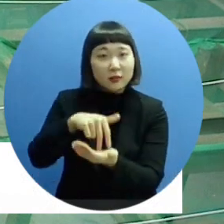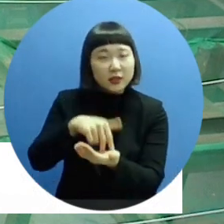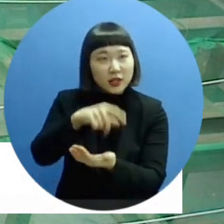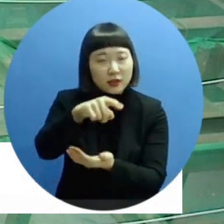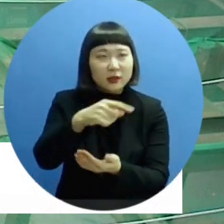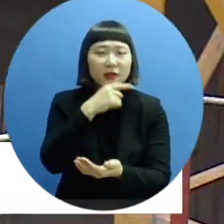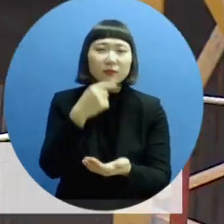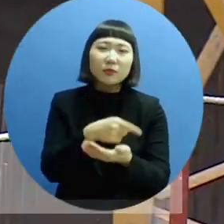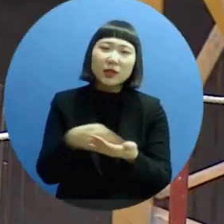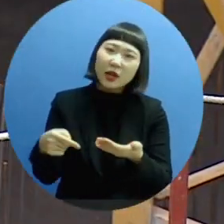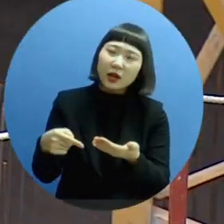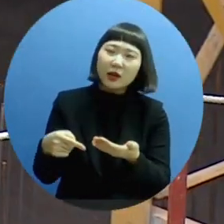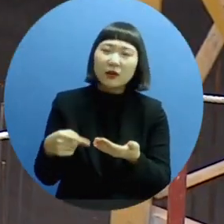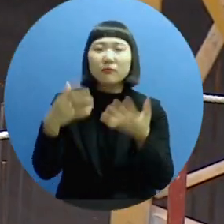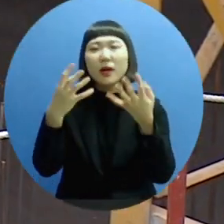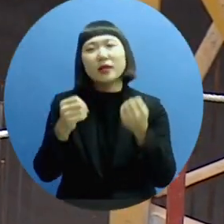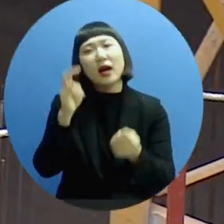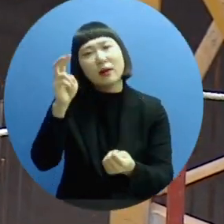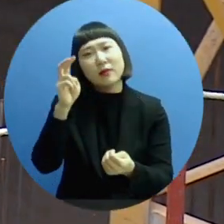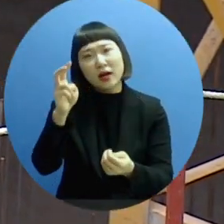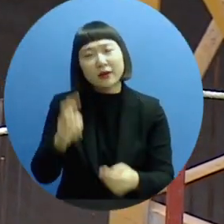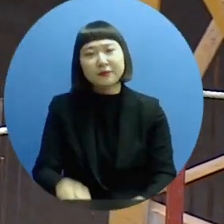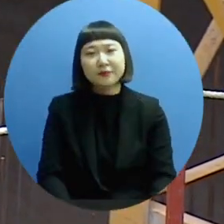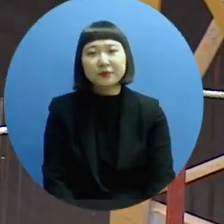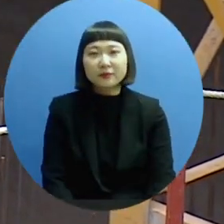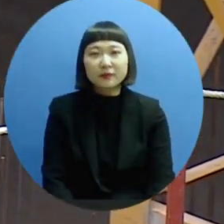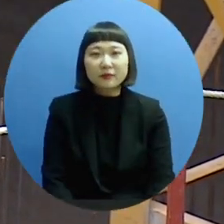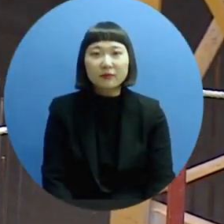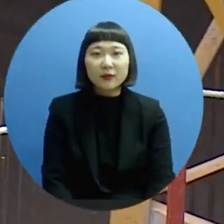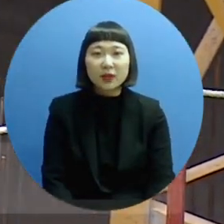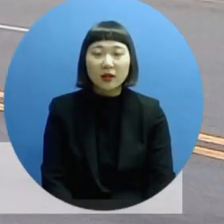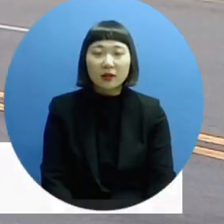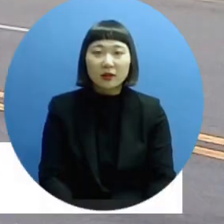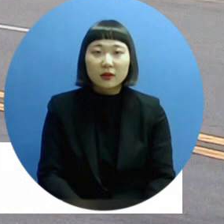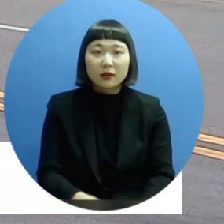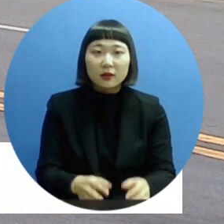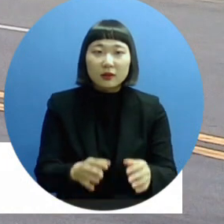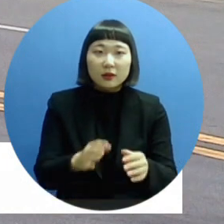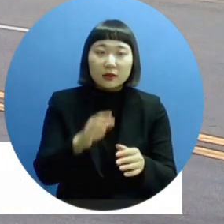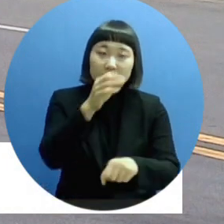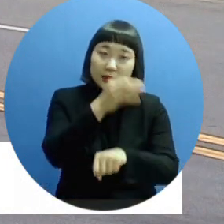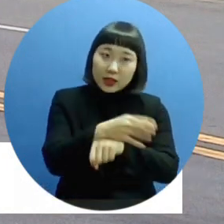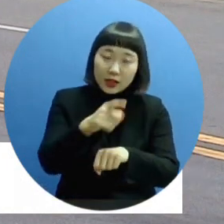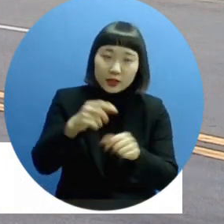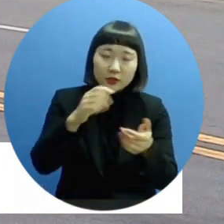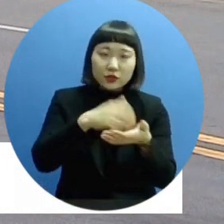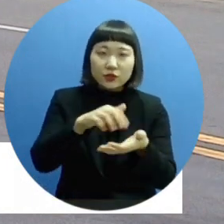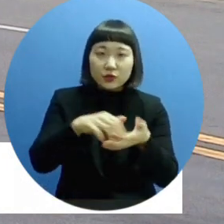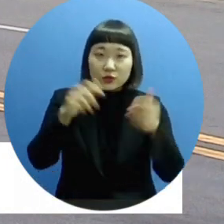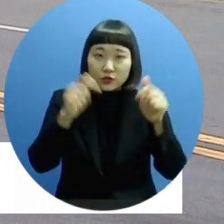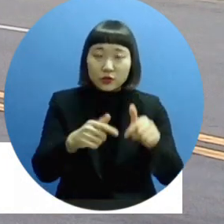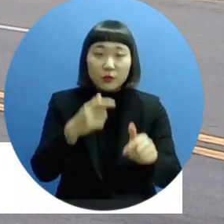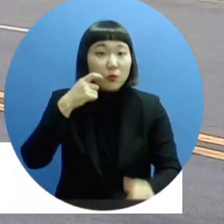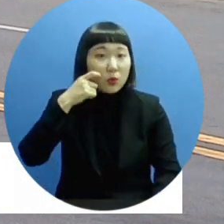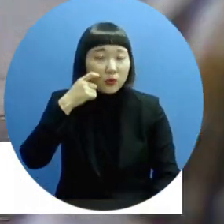겁니다. 분양 후 미분양 물량을 해소하지 못한 아파트 사업자들은 할인 분양과 임대 전환 등 다양한